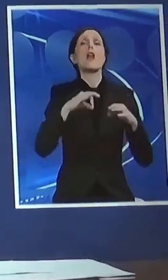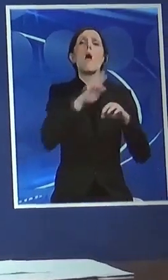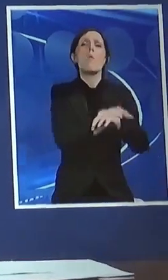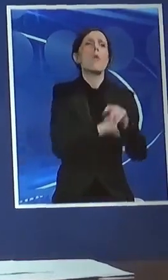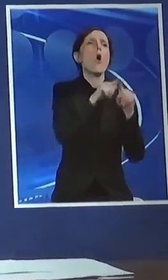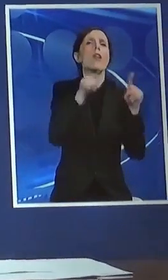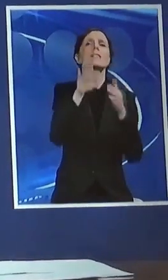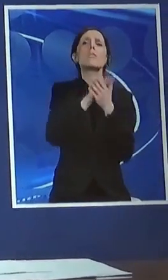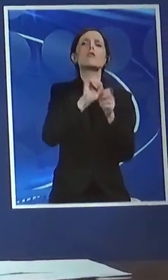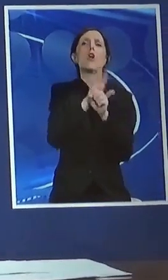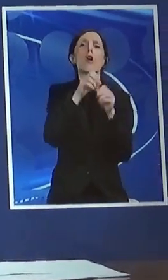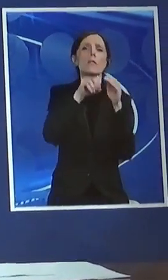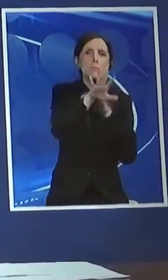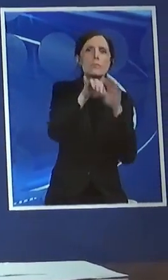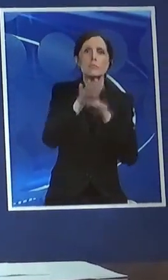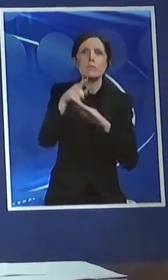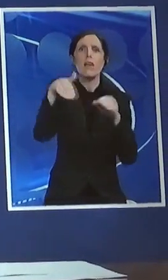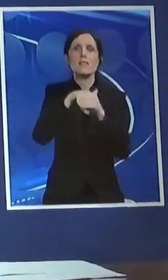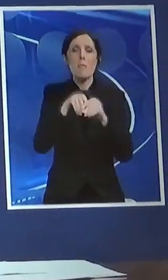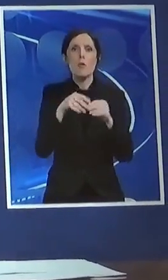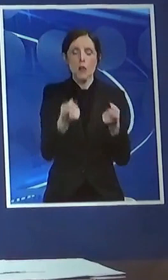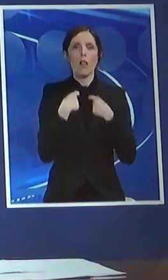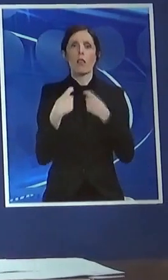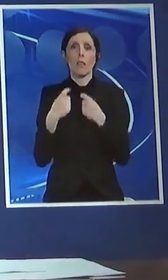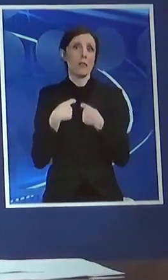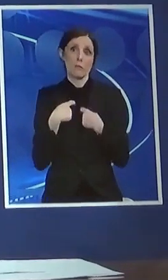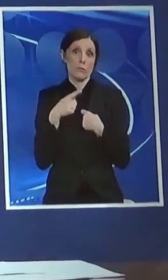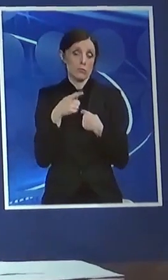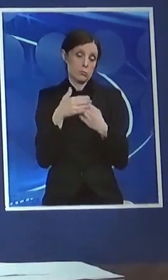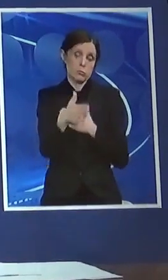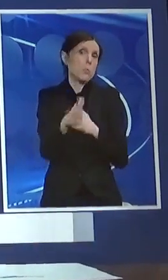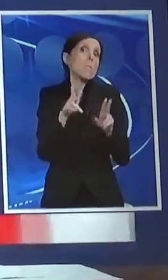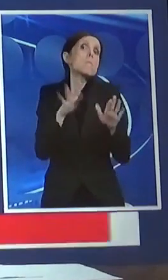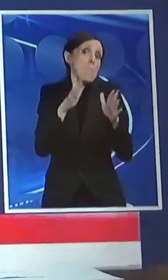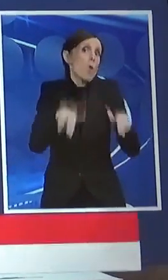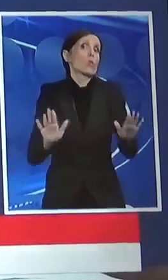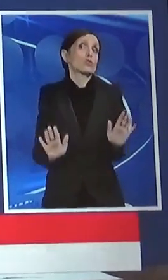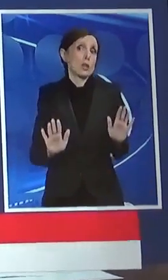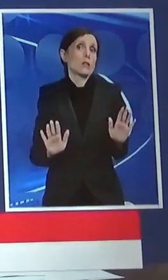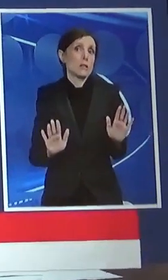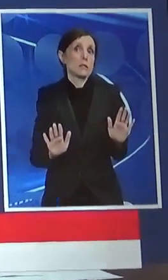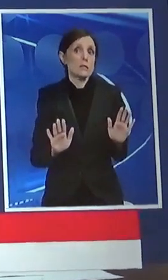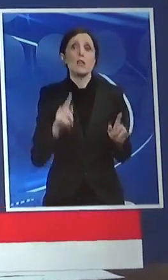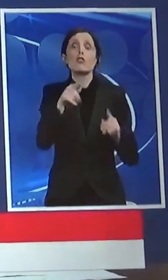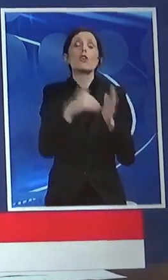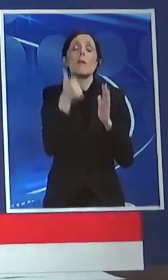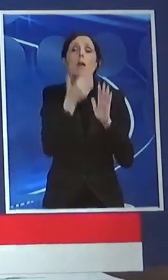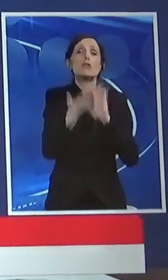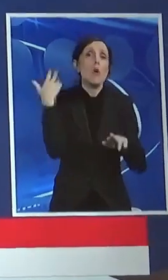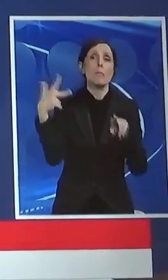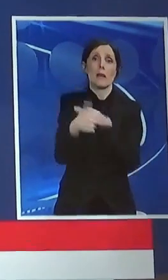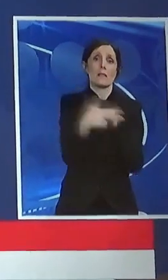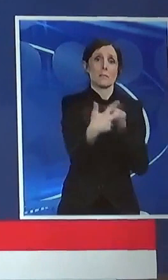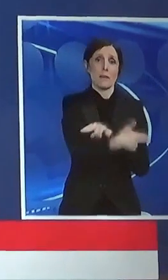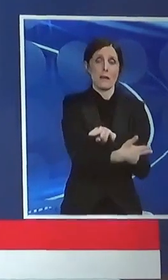to je jedna od stvari koje treba što pre suzbiti. Ovde treba naglasiti